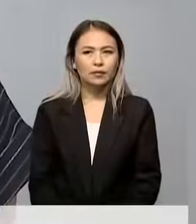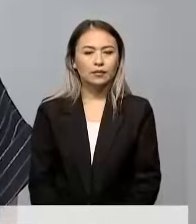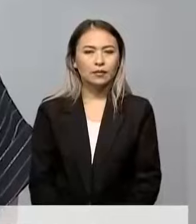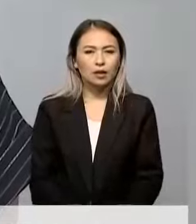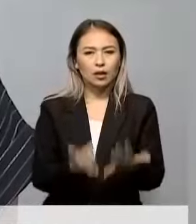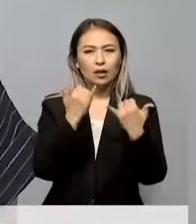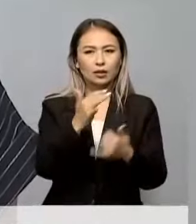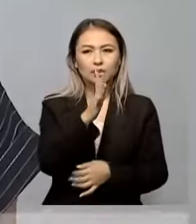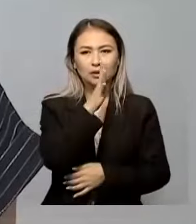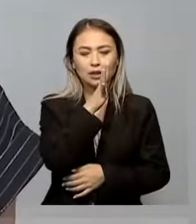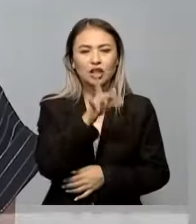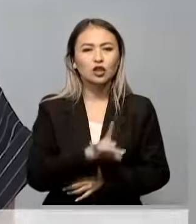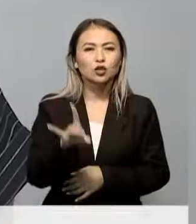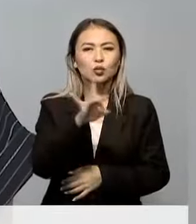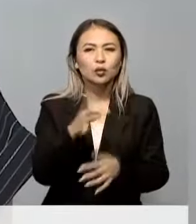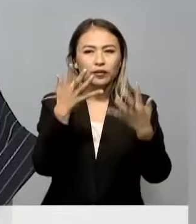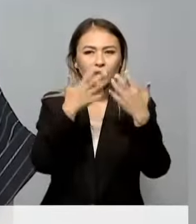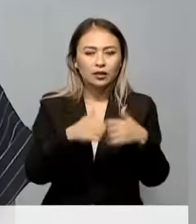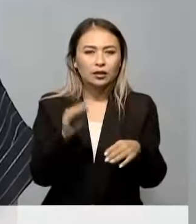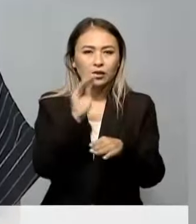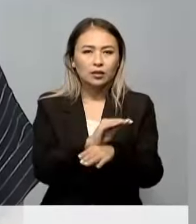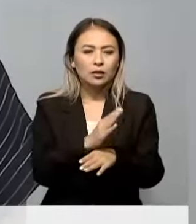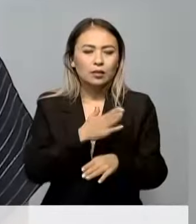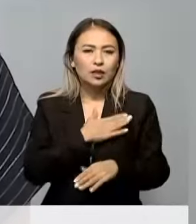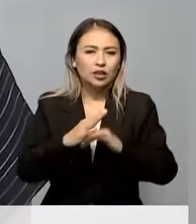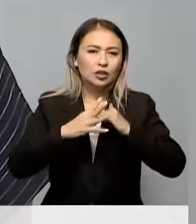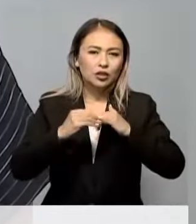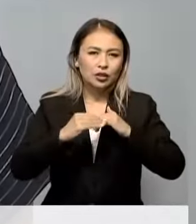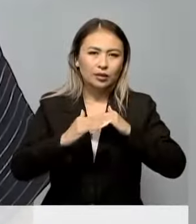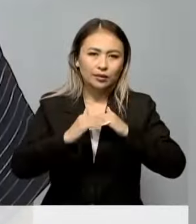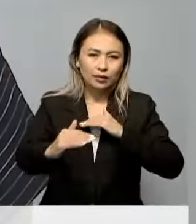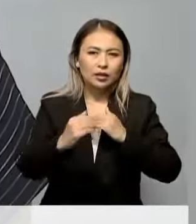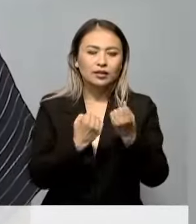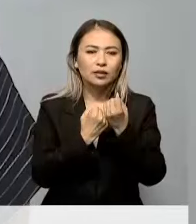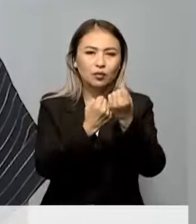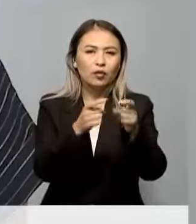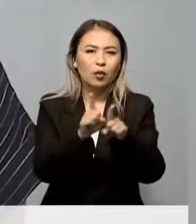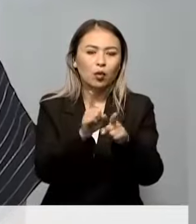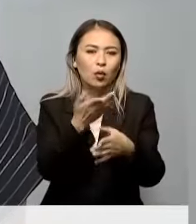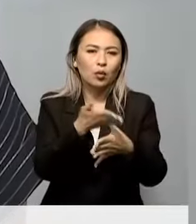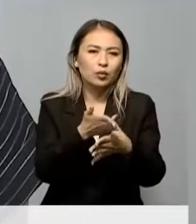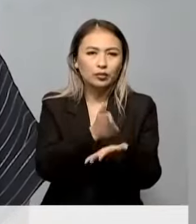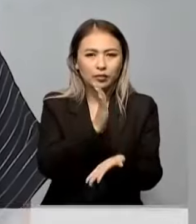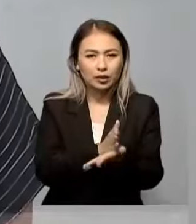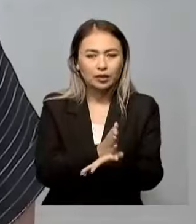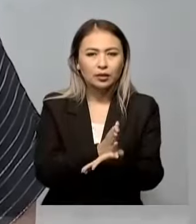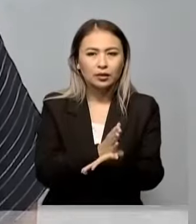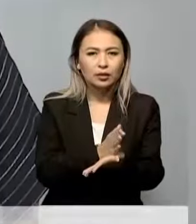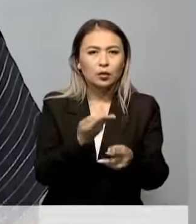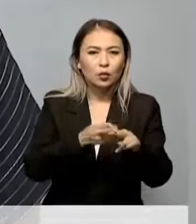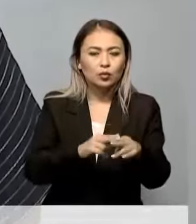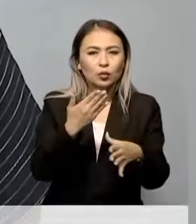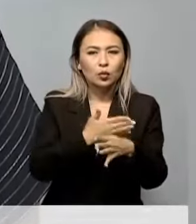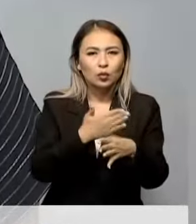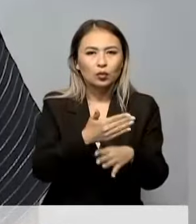Қазіргі таңда республика тарапынан, сосын жаңа өзіміздің жергілікті демеушілер тарапынан көмектер көрсетіліп жатыр. Осы